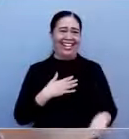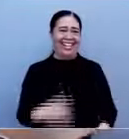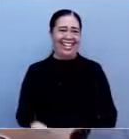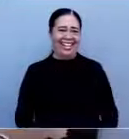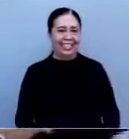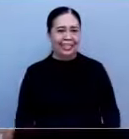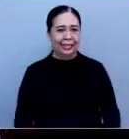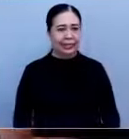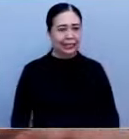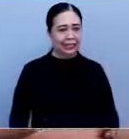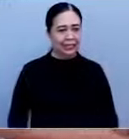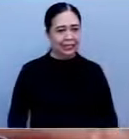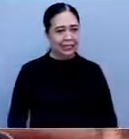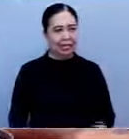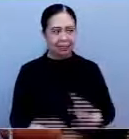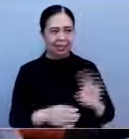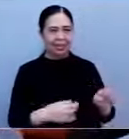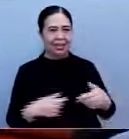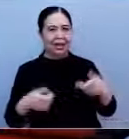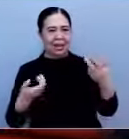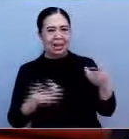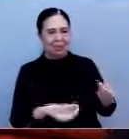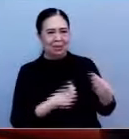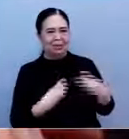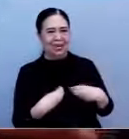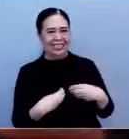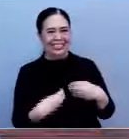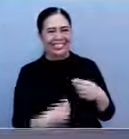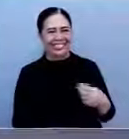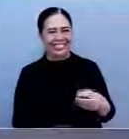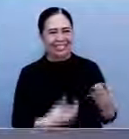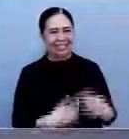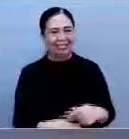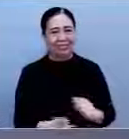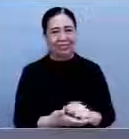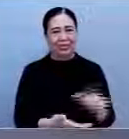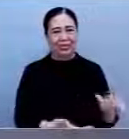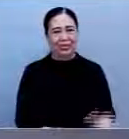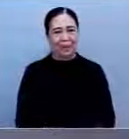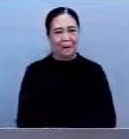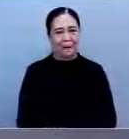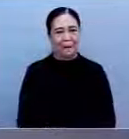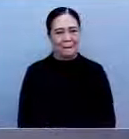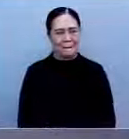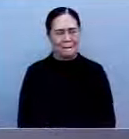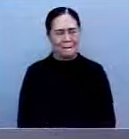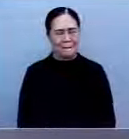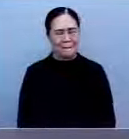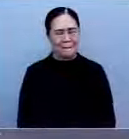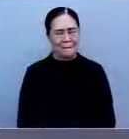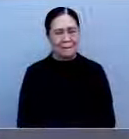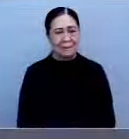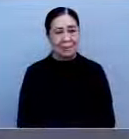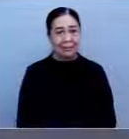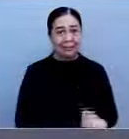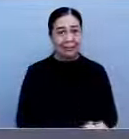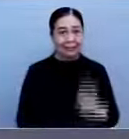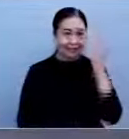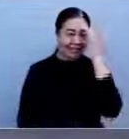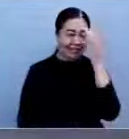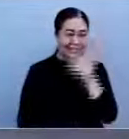Pwede yung paghamahan mo na lang isukli mo sa akin. Bigat mo na! Charlie, galingan mo!